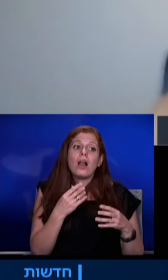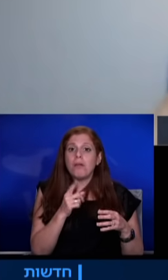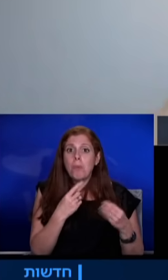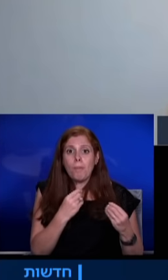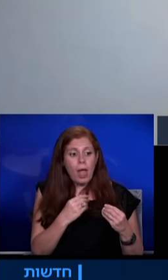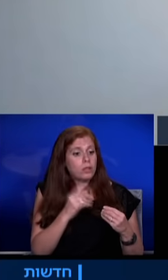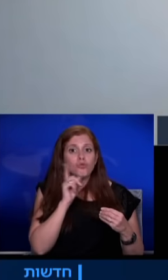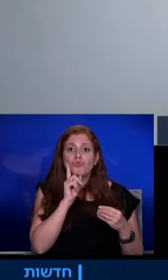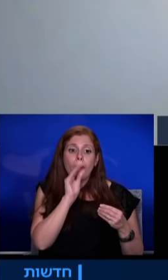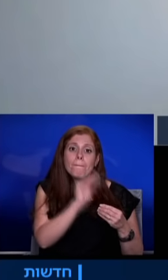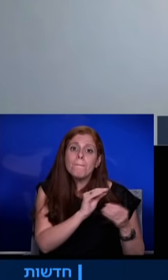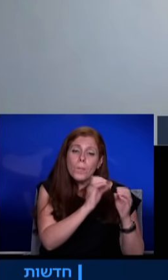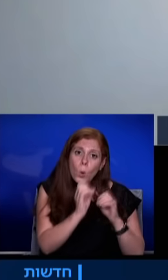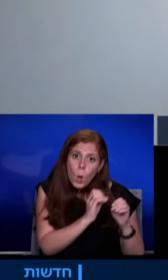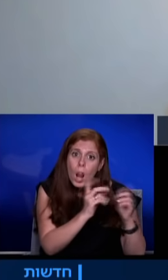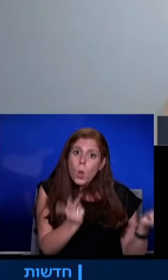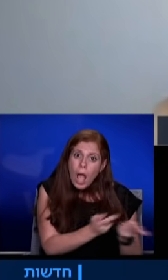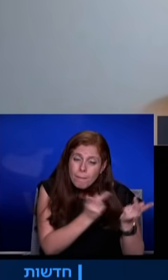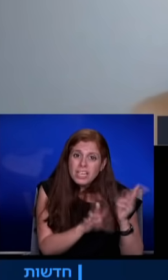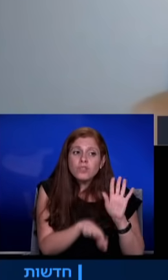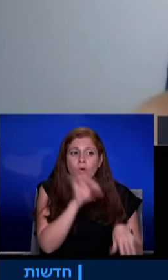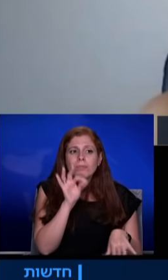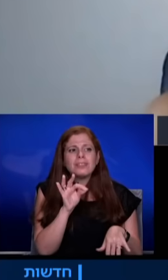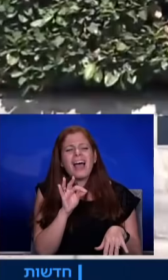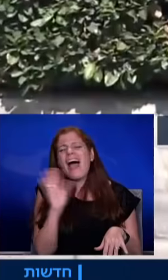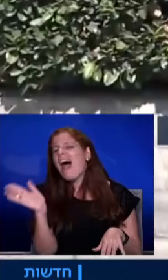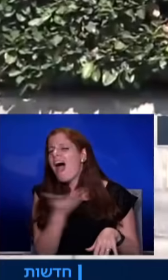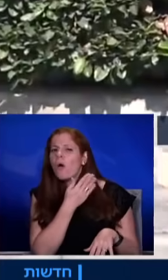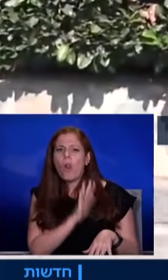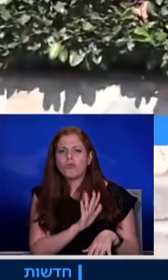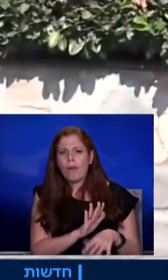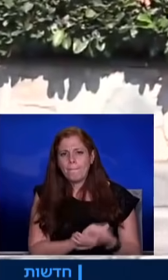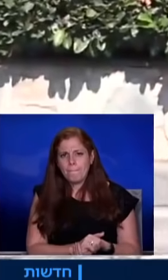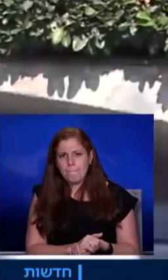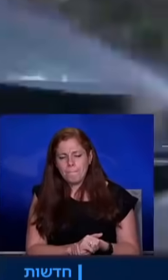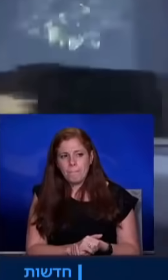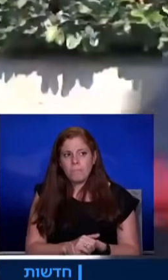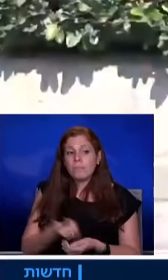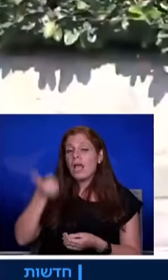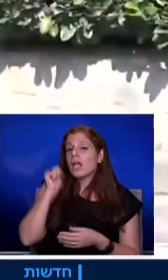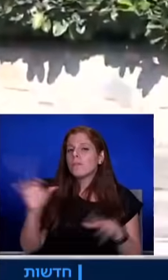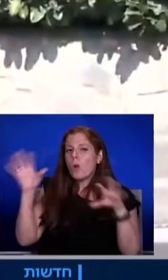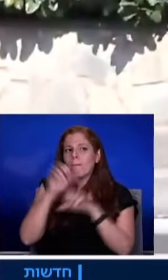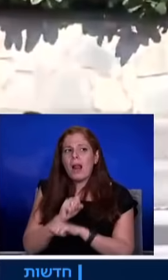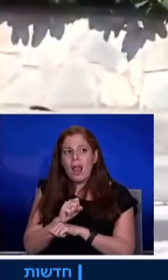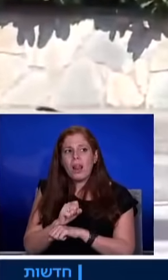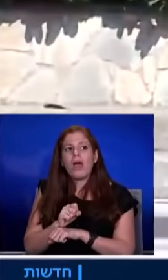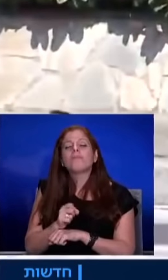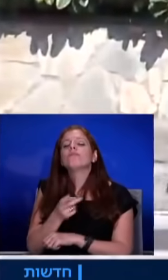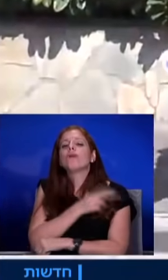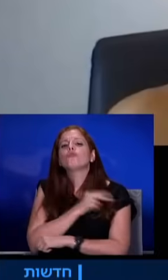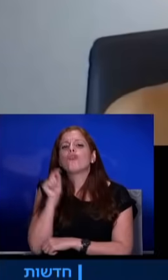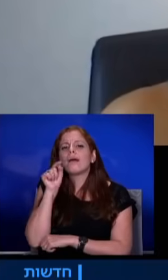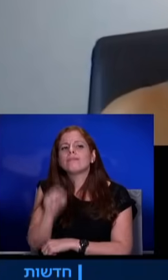לגוגל, והוא יחפש, והוא ימצא את הכל שם. אתמול בלילה ניגשה למשטרה המקומית והגישה תלונה